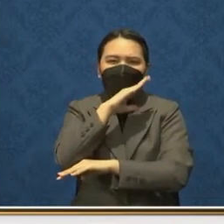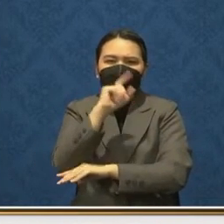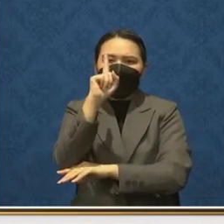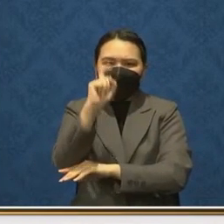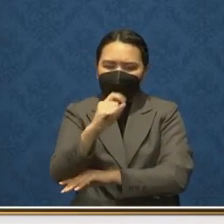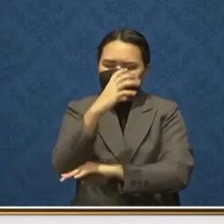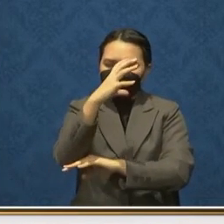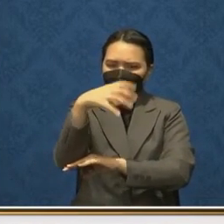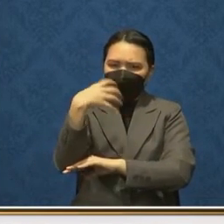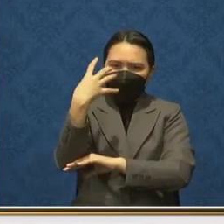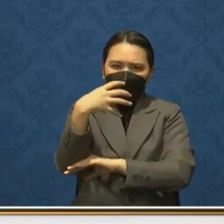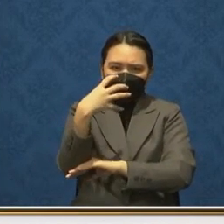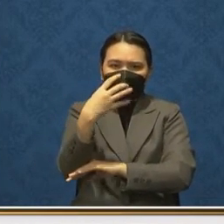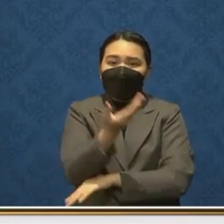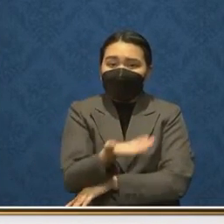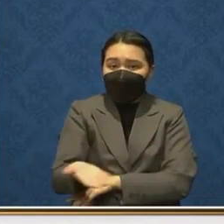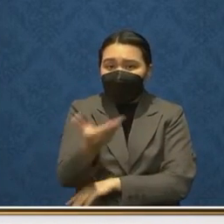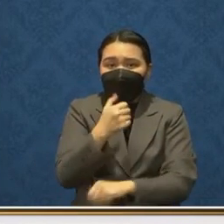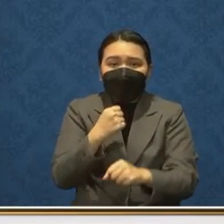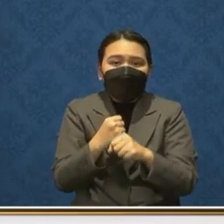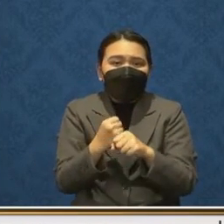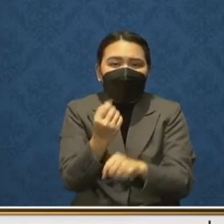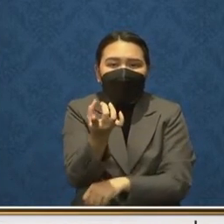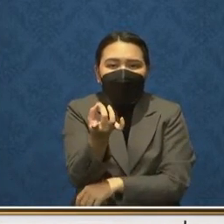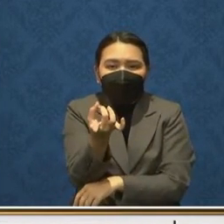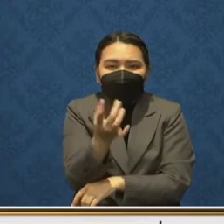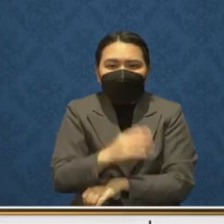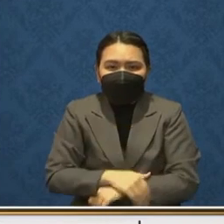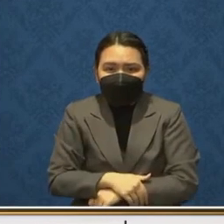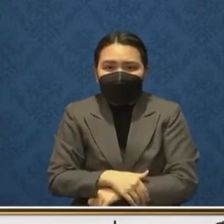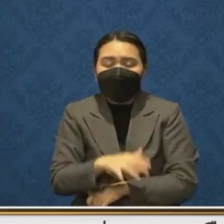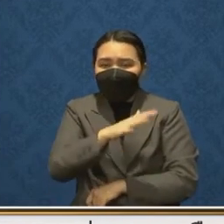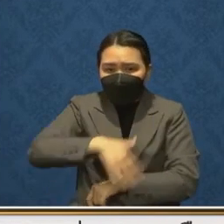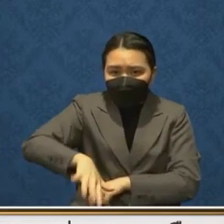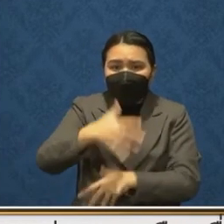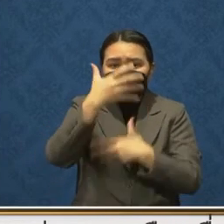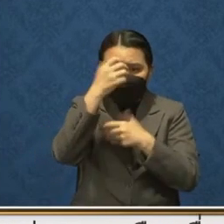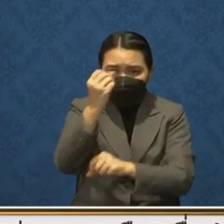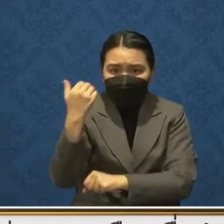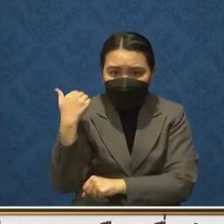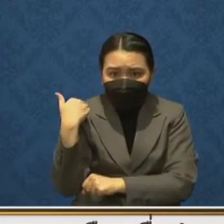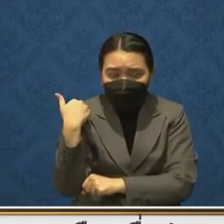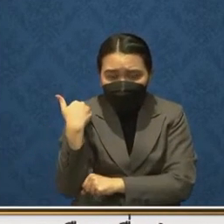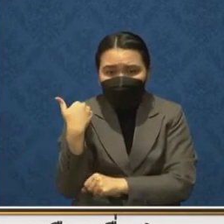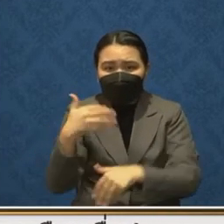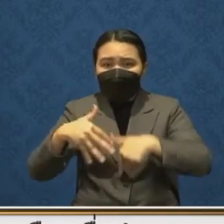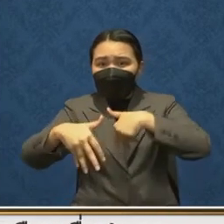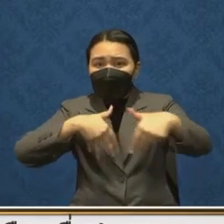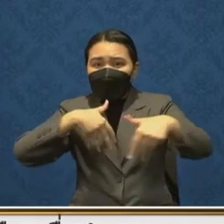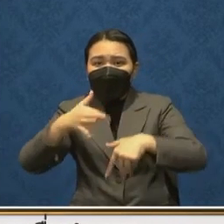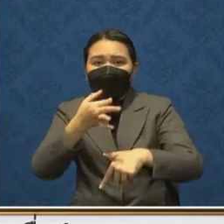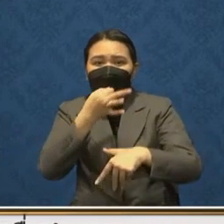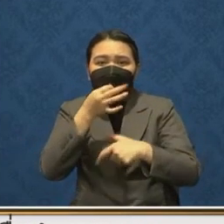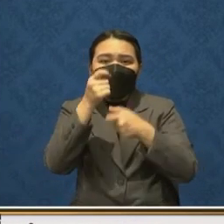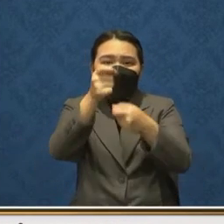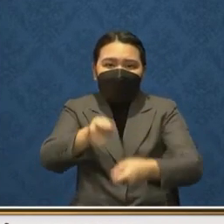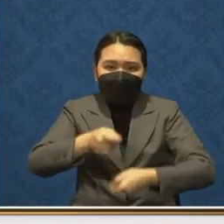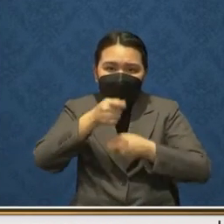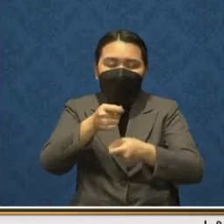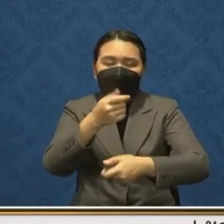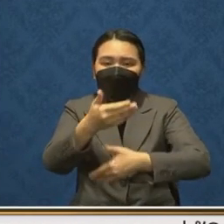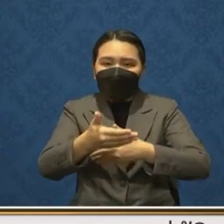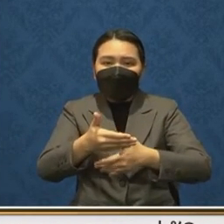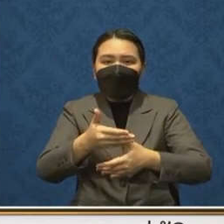ท่านทำอะไรกอยู่ท่านสนใจไหมรื่องของพี่น้กฎเศรตก senทผมมาบอกนไม่ได้เกียดโงทางอะไรครั